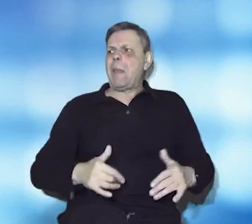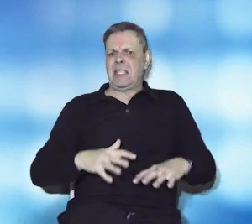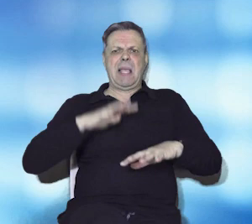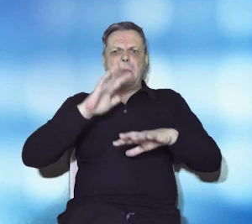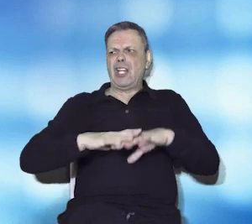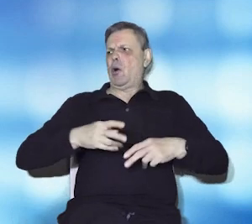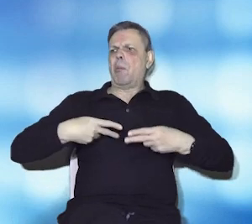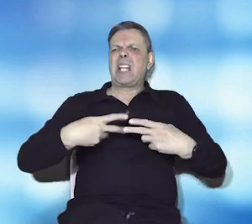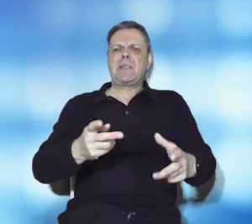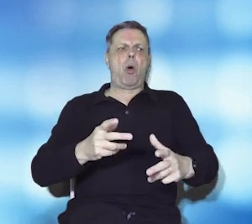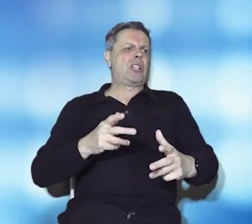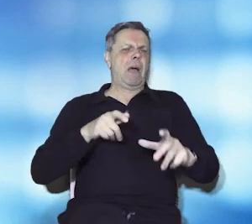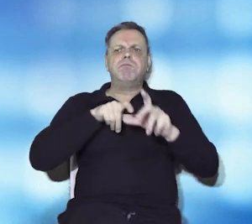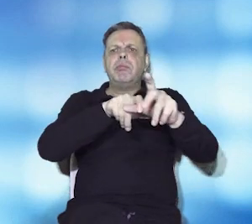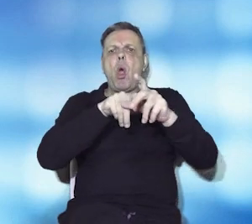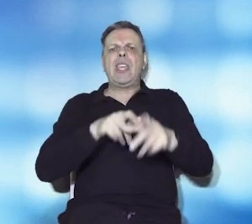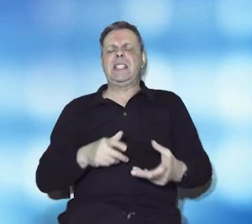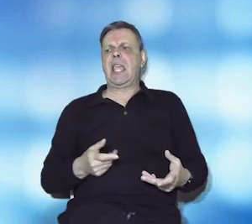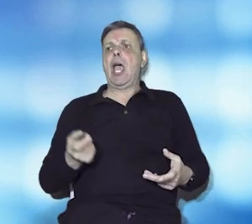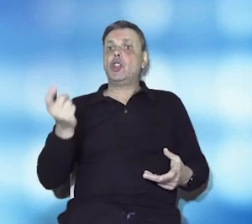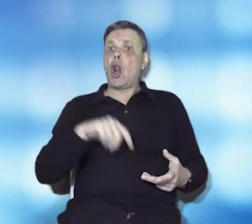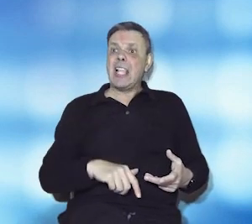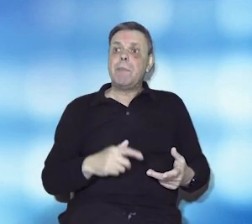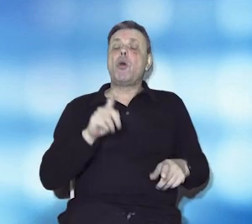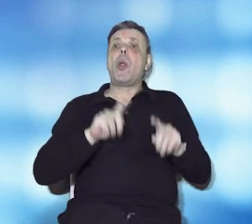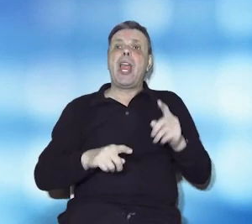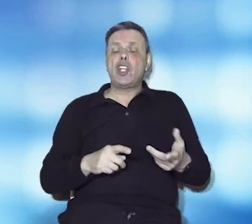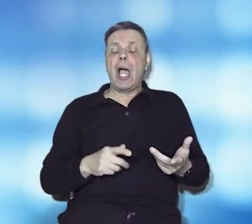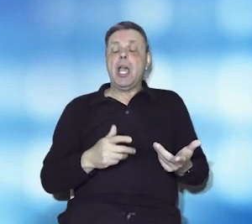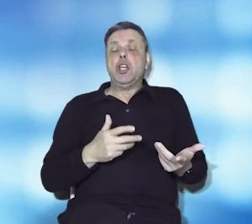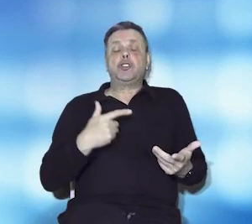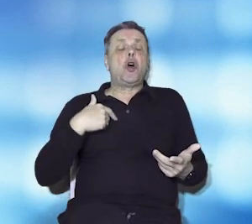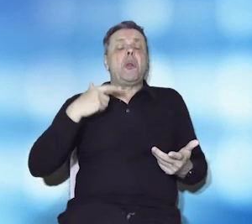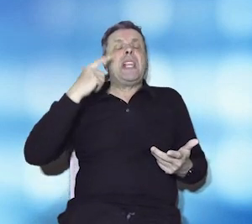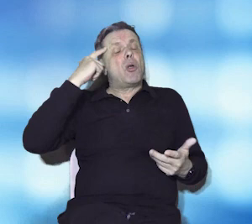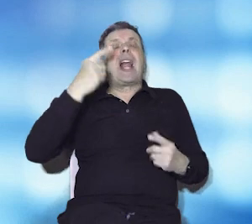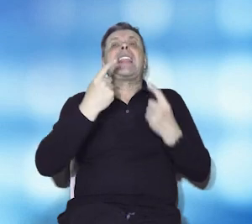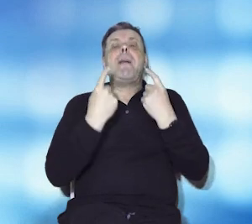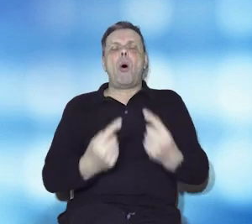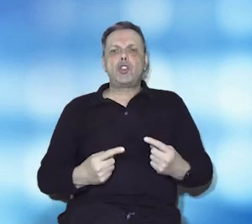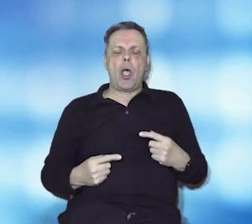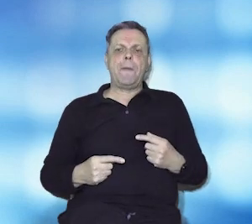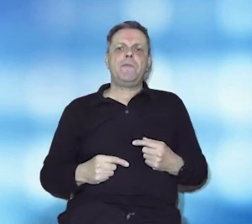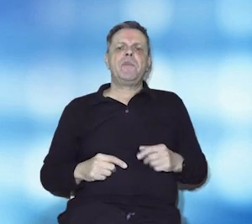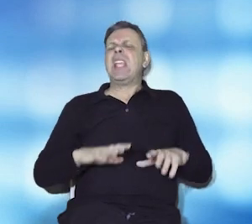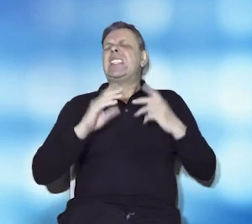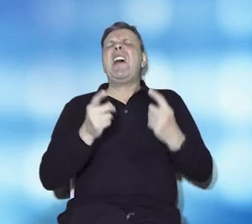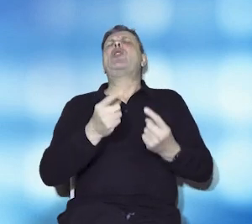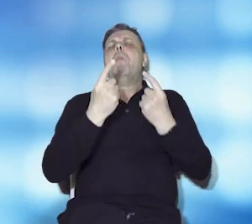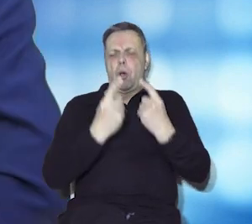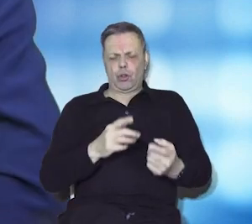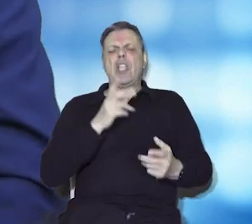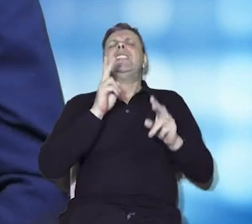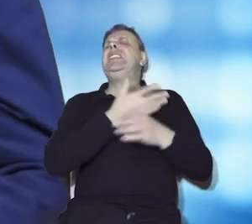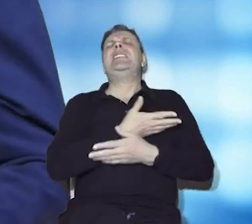i logistike, doći do određenih sirovina do kojih su jučer misli da ne postoje, da je na drugom kraju svijeta, sve to postoji i sve se to može